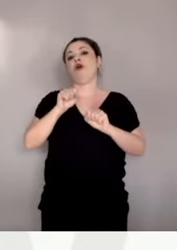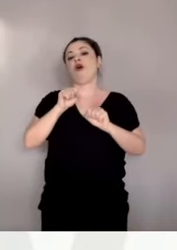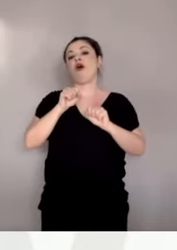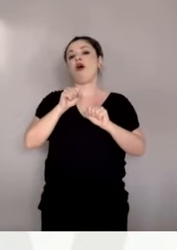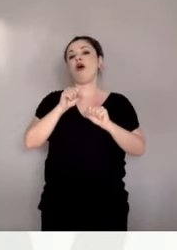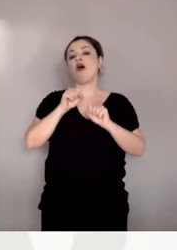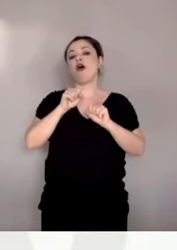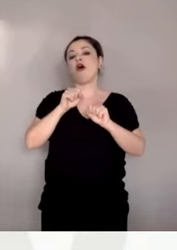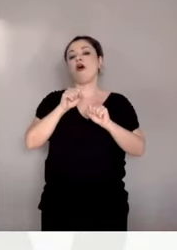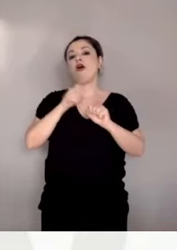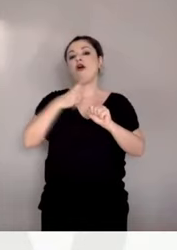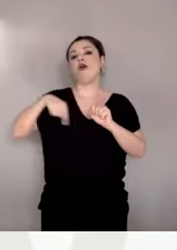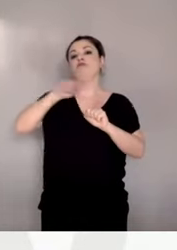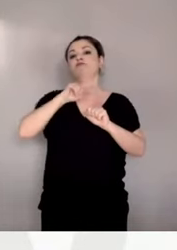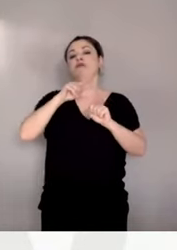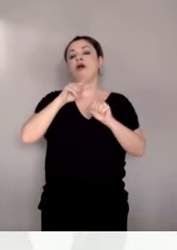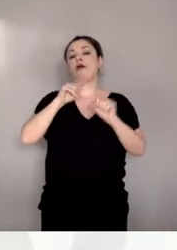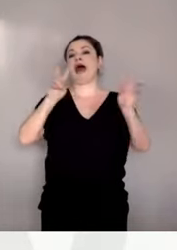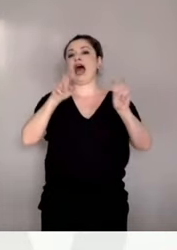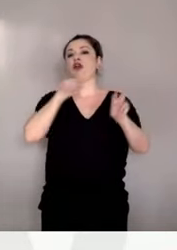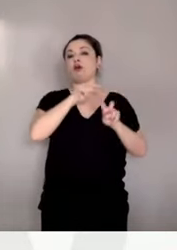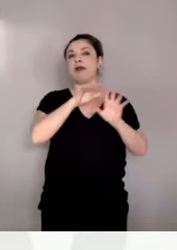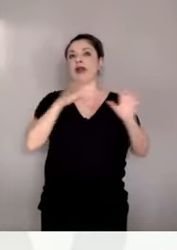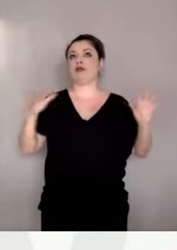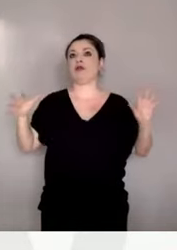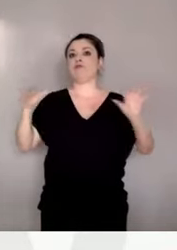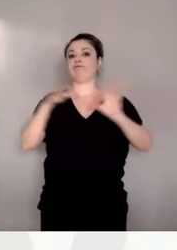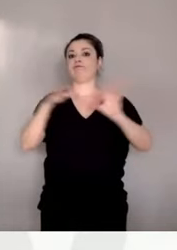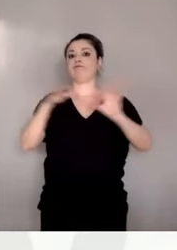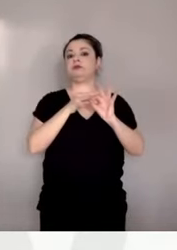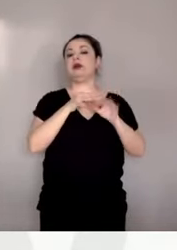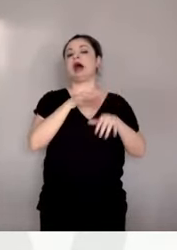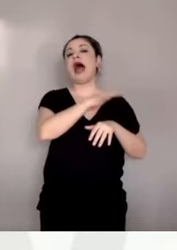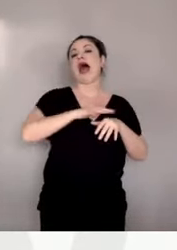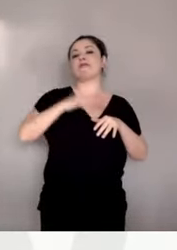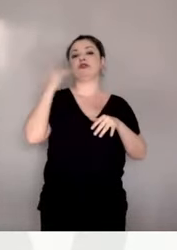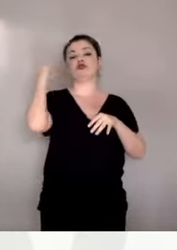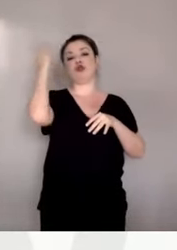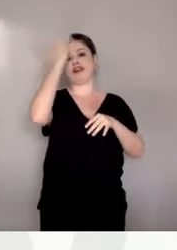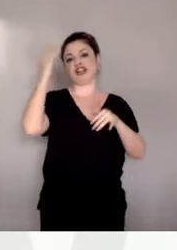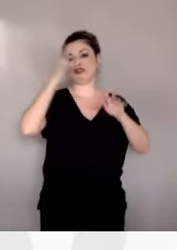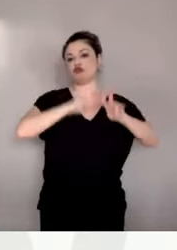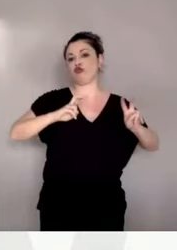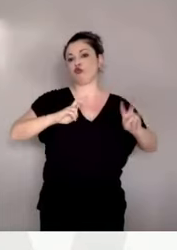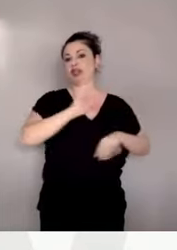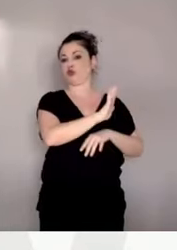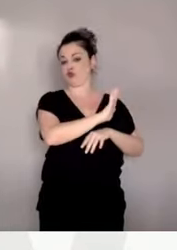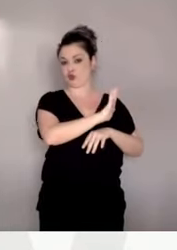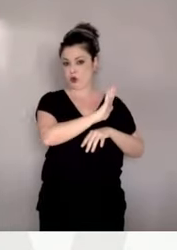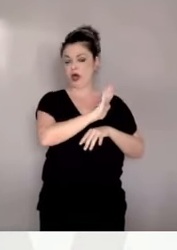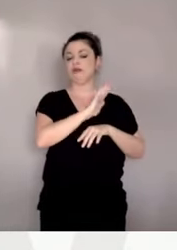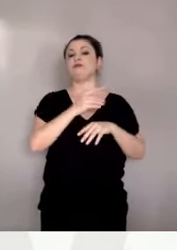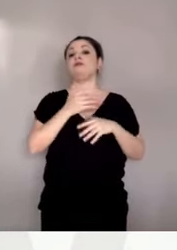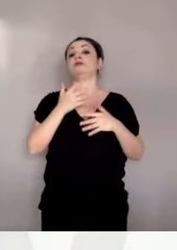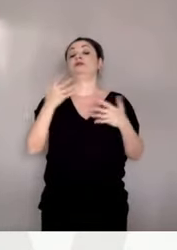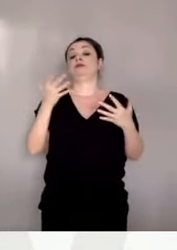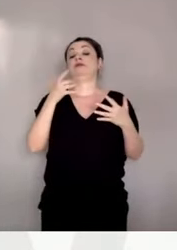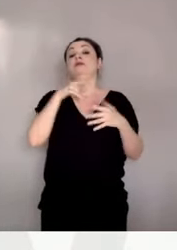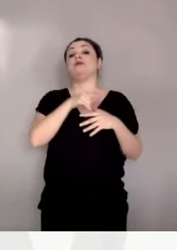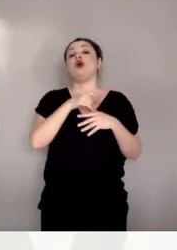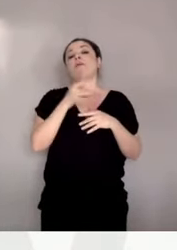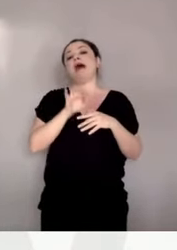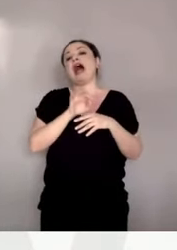inquadrato nell'arco del suo pensiero. Chiaramente soltanto per accenni dico